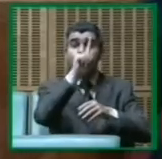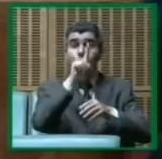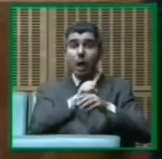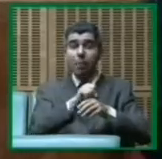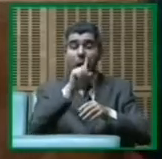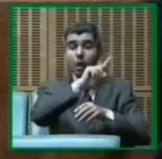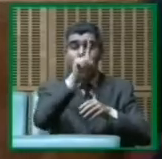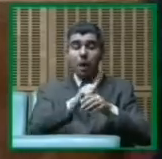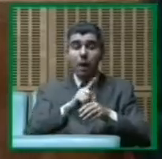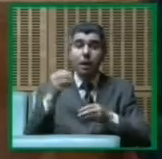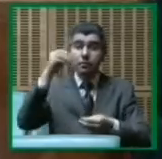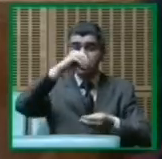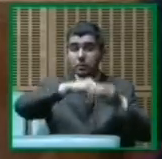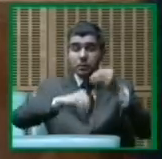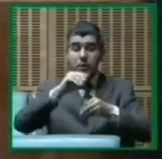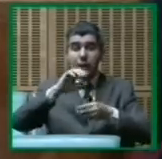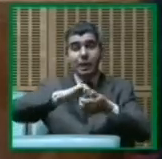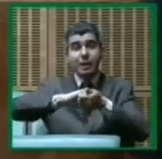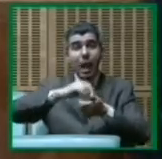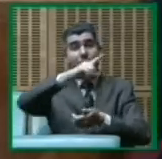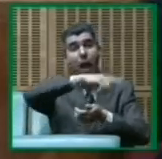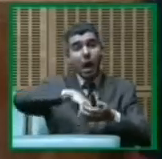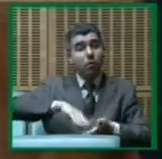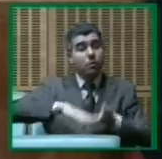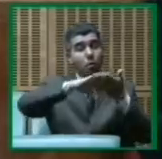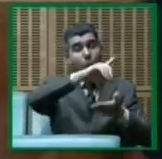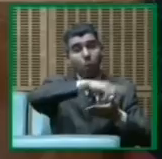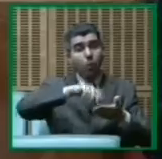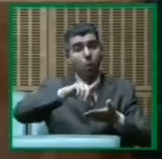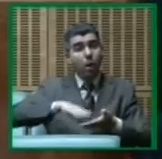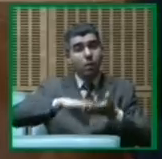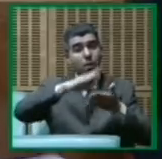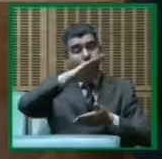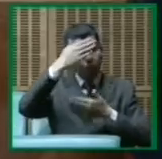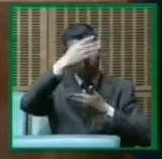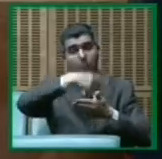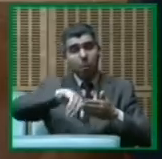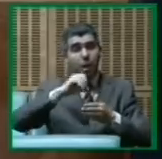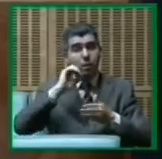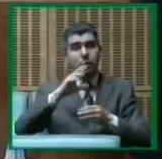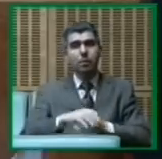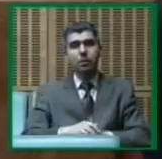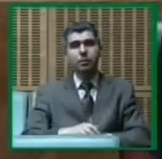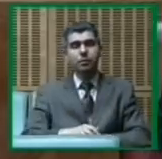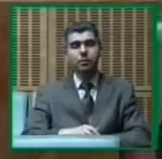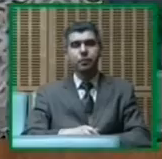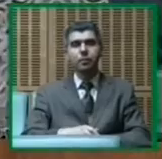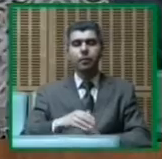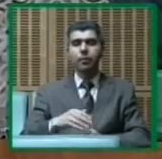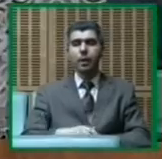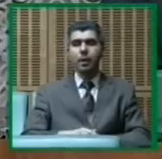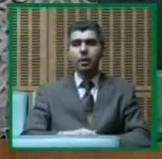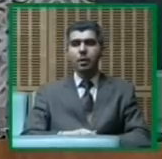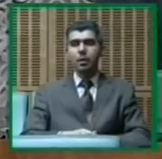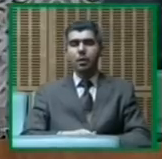اللي كتعتبر هي الضامن الاساس لاستمراريه هذه المشاريع وديمومتها على صعيد المنطقه وعلى صعيد الجامعات. شكرا لكم السيد المستجر.